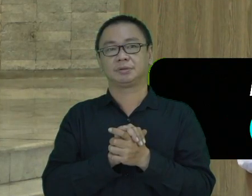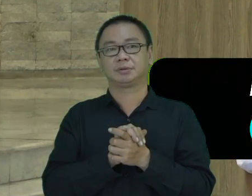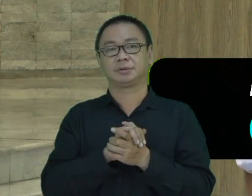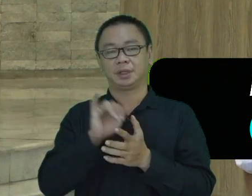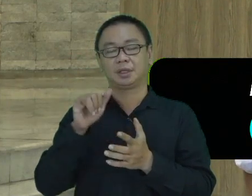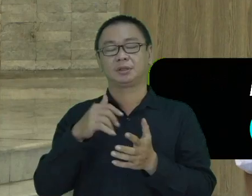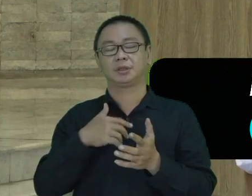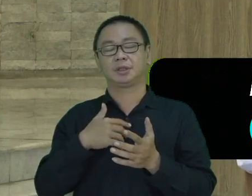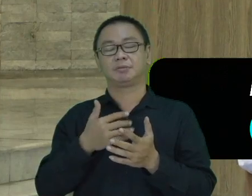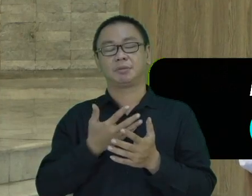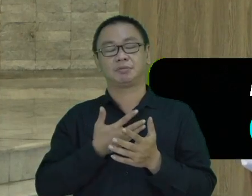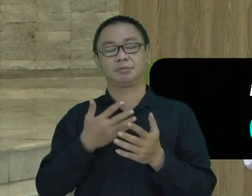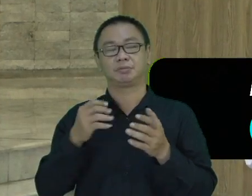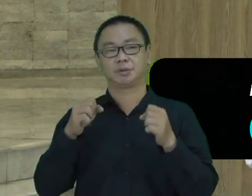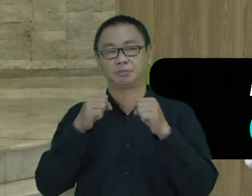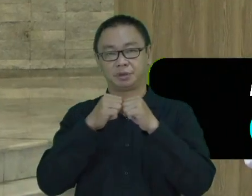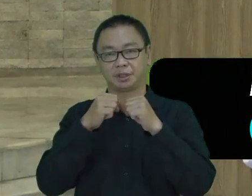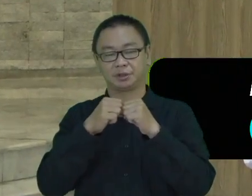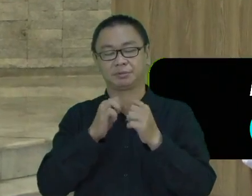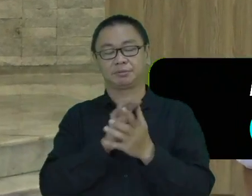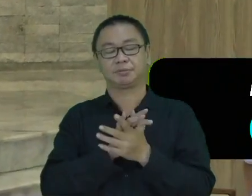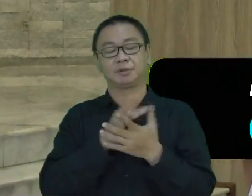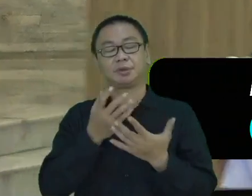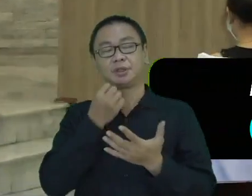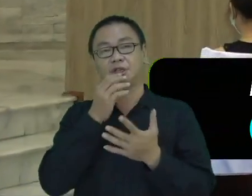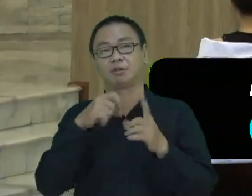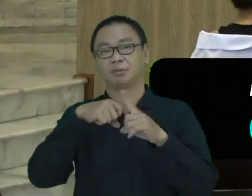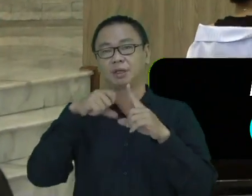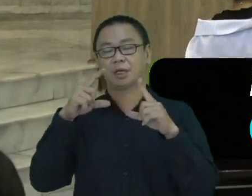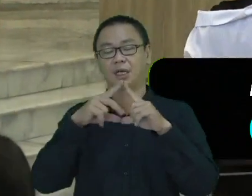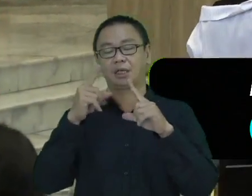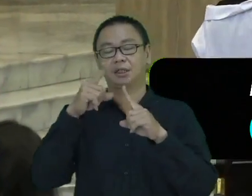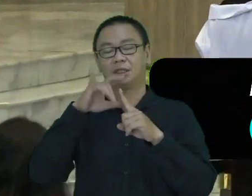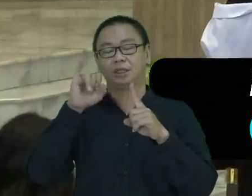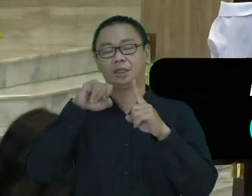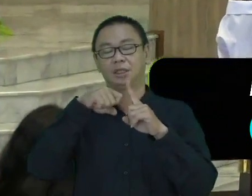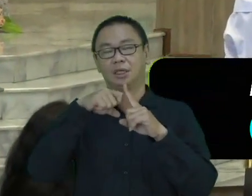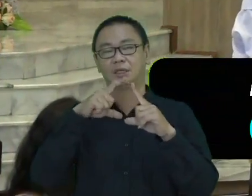Ya, saya ingin dan berjanji. Bagaimanakah jawab Kartika Sari?